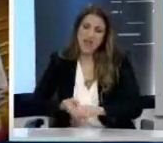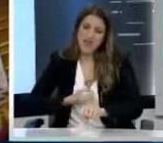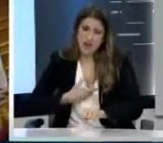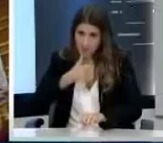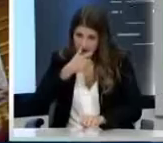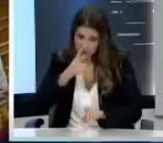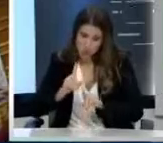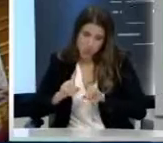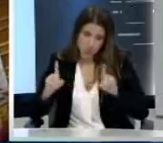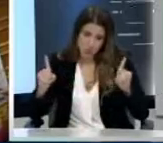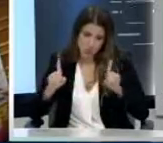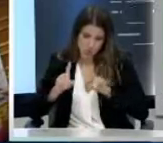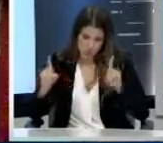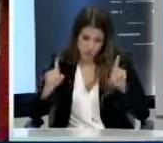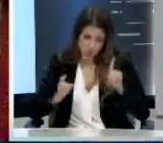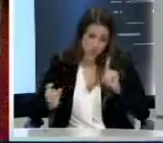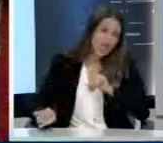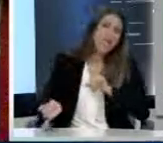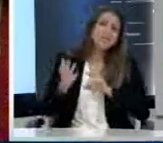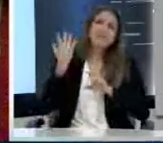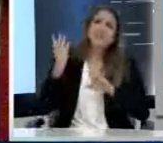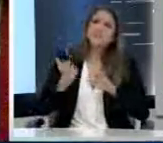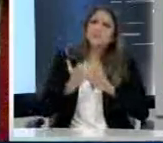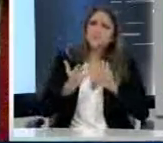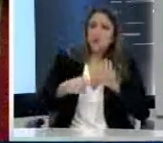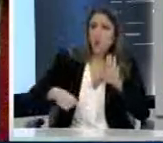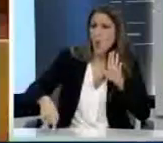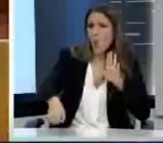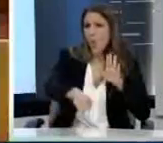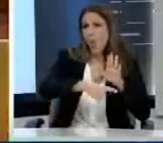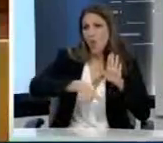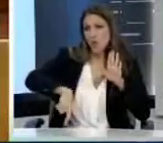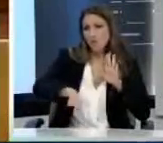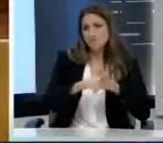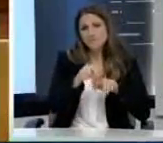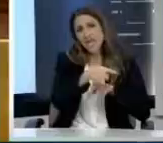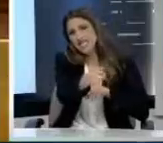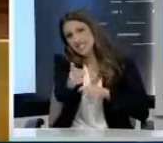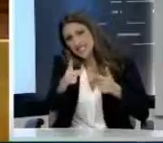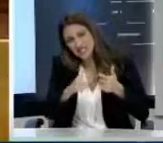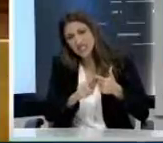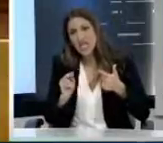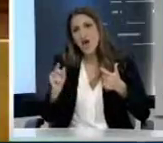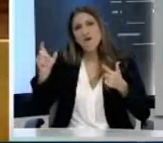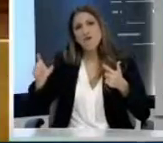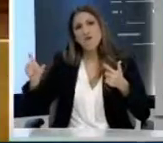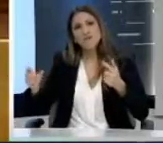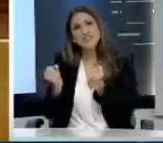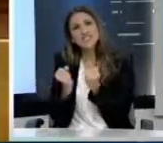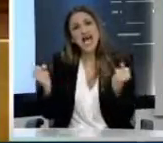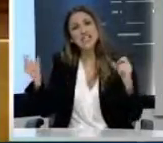Θα με ενοχλούσε αν δεν είχαμε βγάλει όλοι και εσείς και οι βουλευτές του